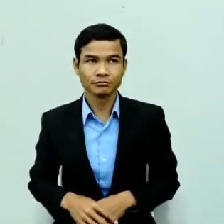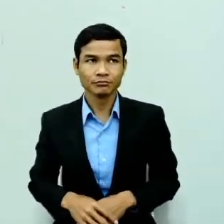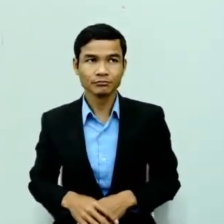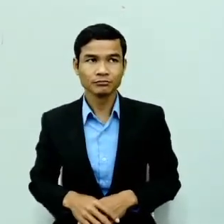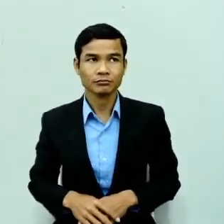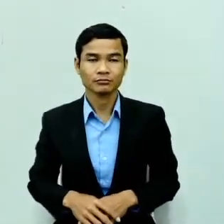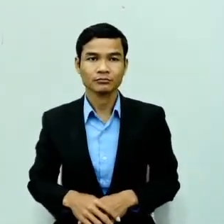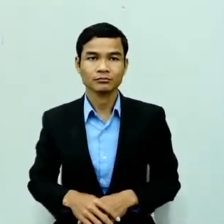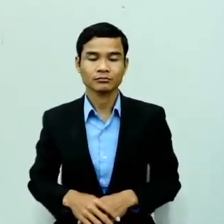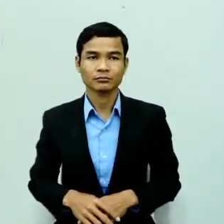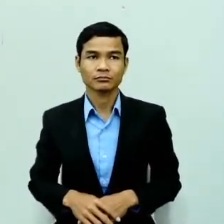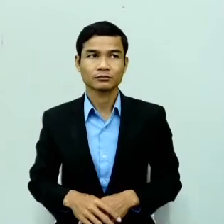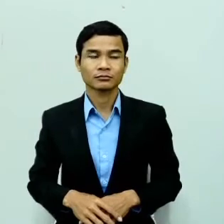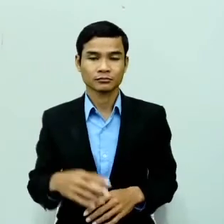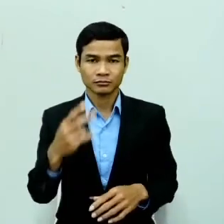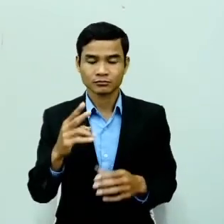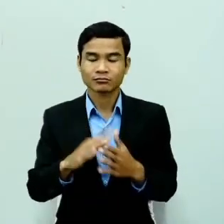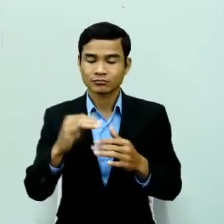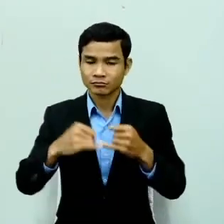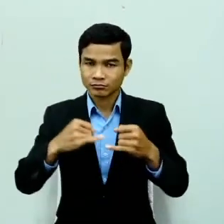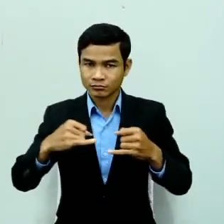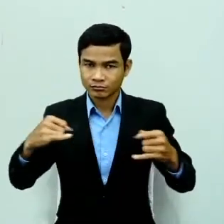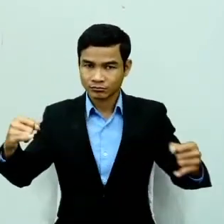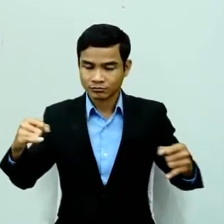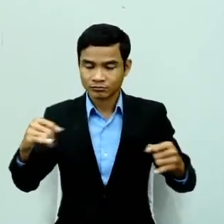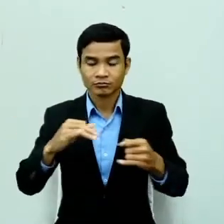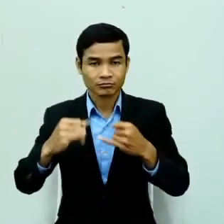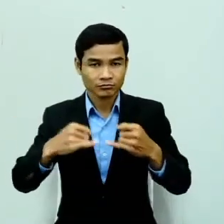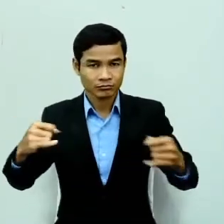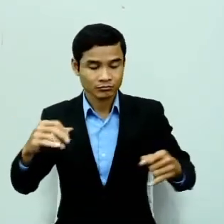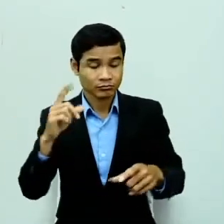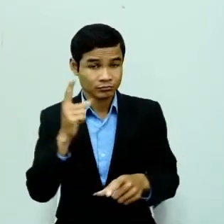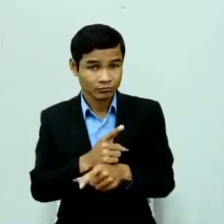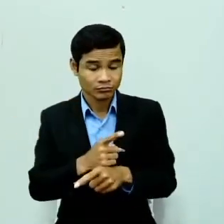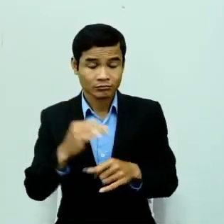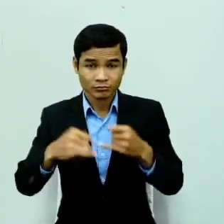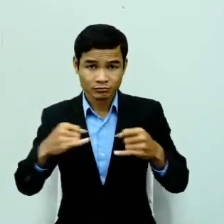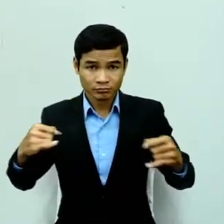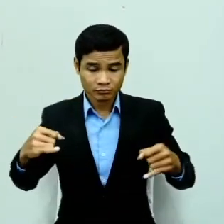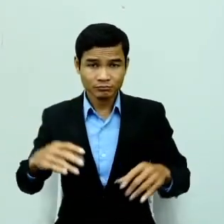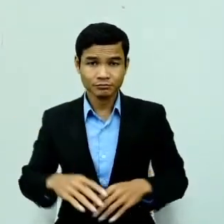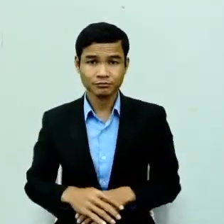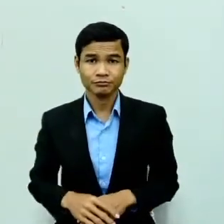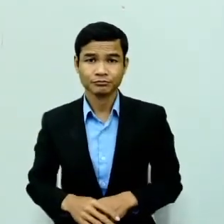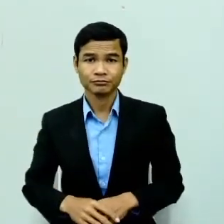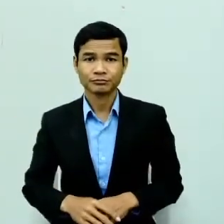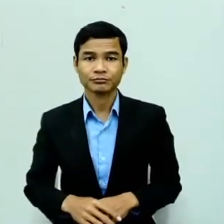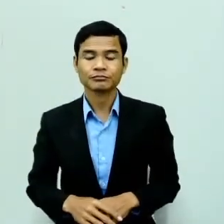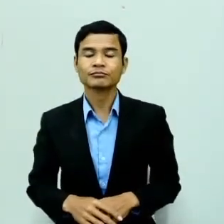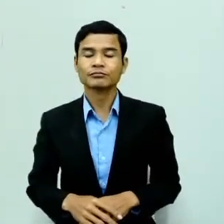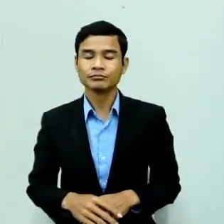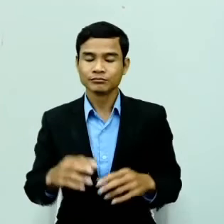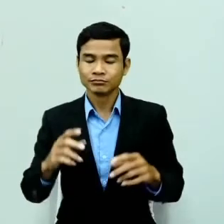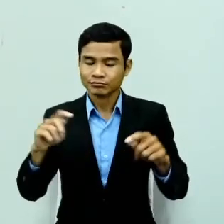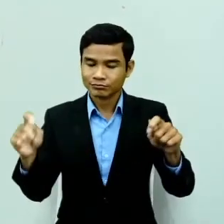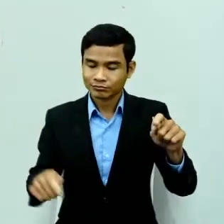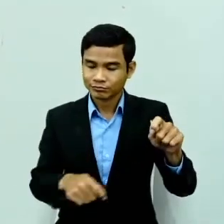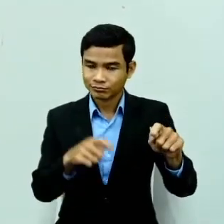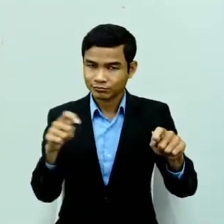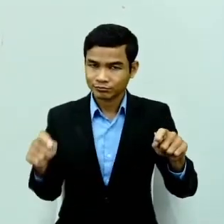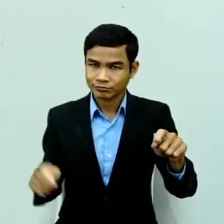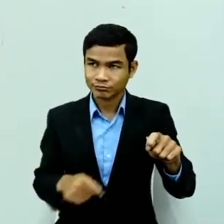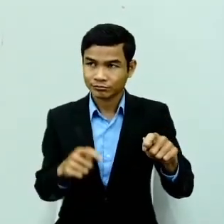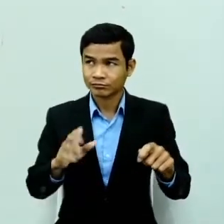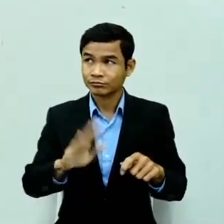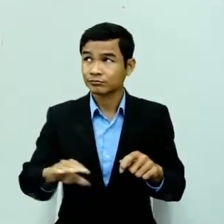chả con khơi miên sơ say ẩm bò chả cứ miên sơ say ẩm bò miên khmer nè